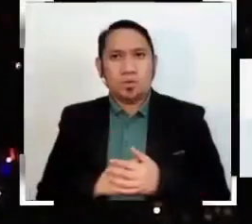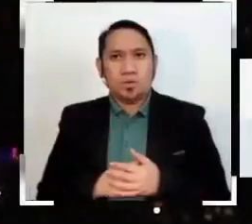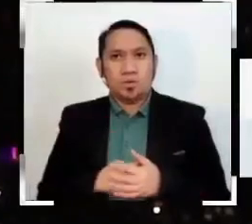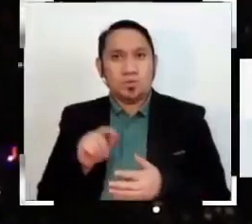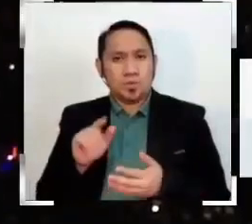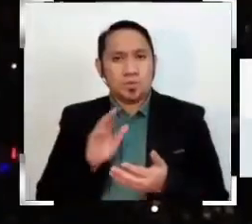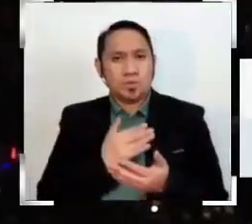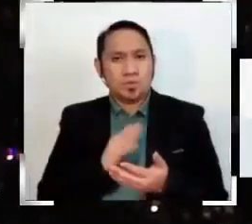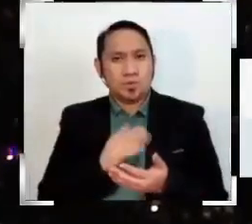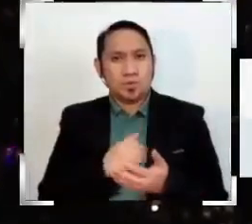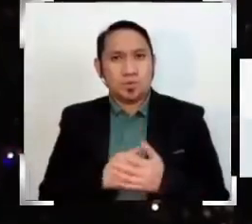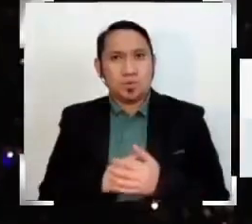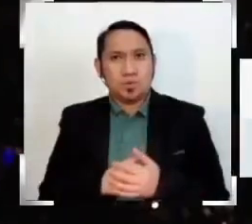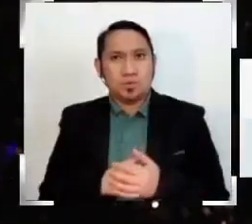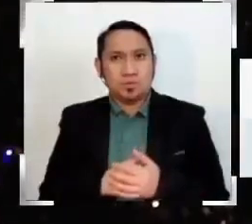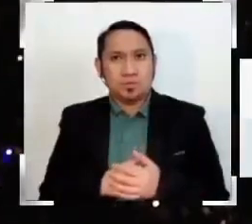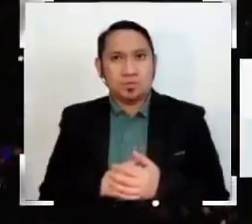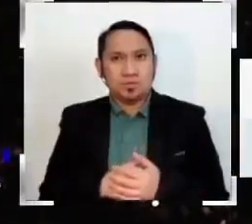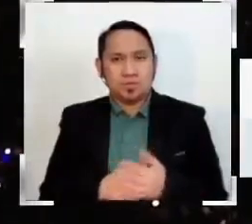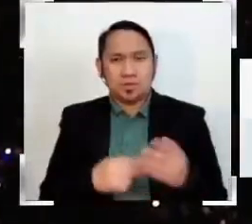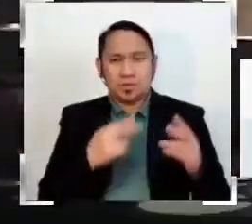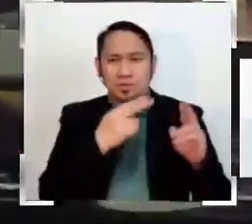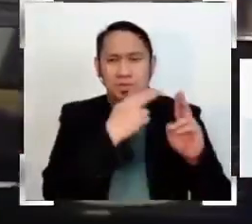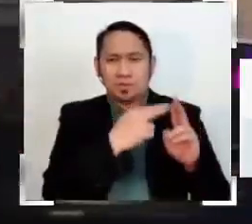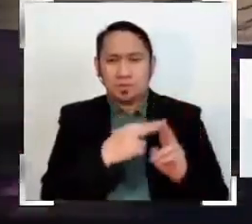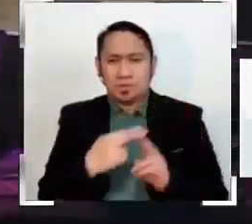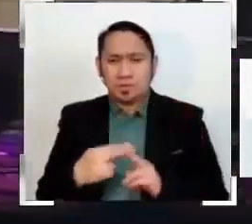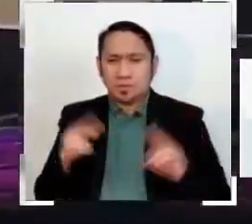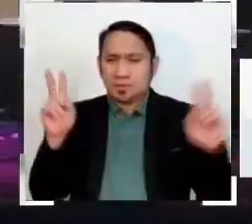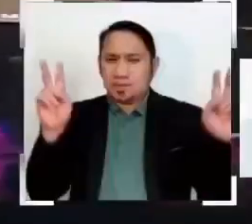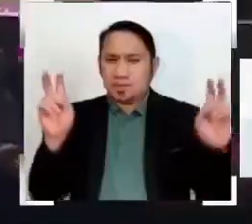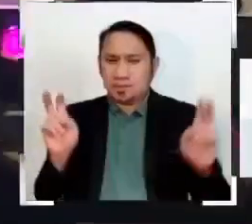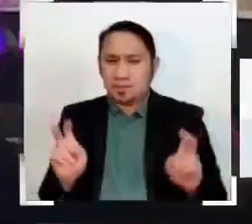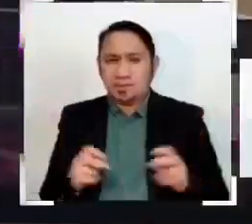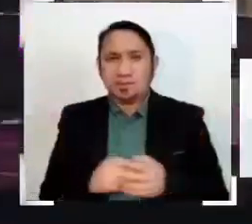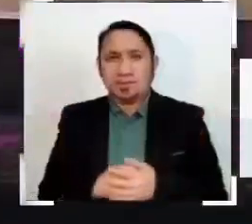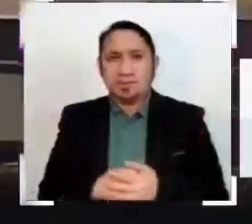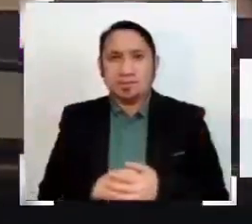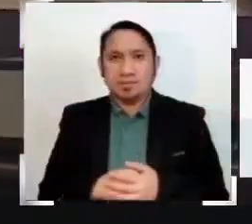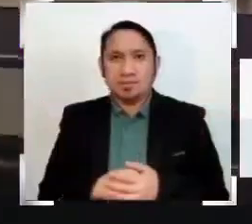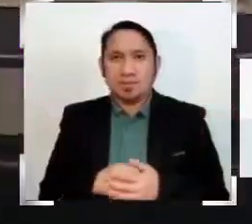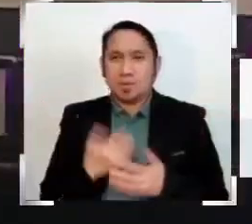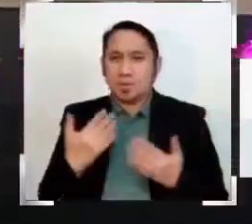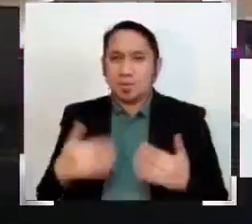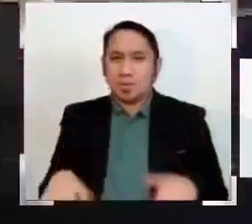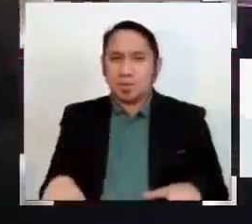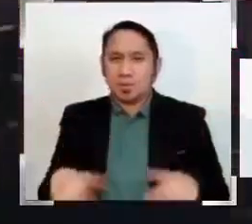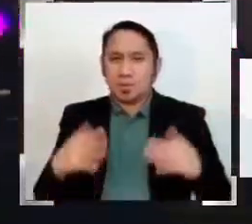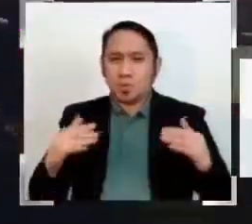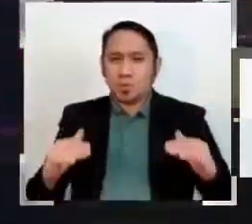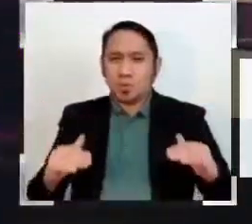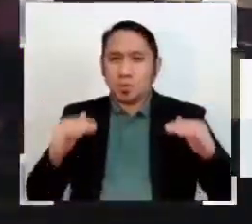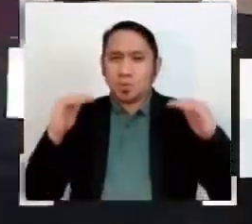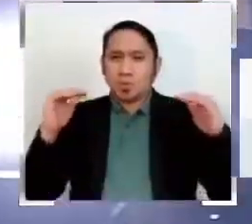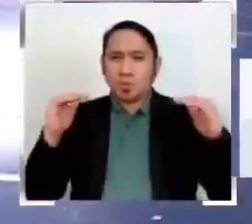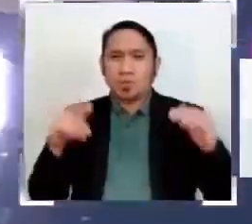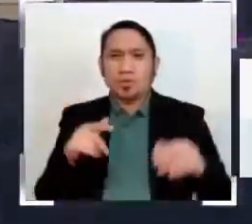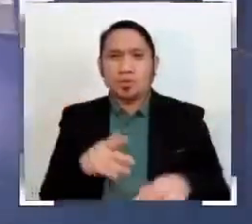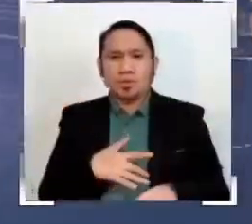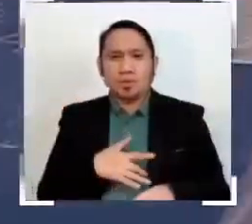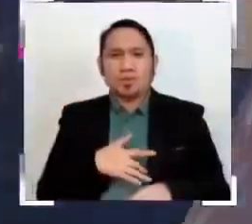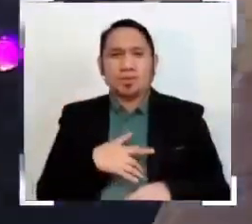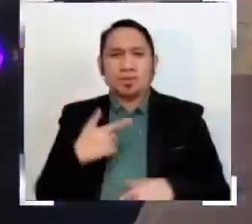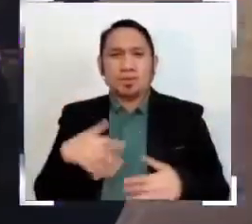ng Feel My Rhythm, Bamboleo at LP. Ang Philo Rebel Love may hangover pa sa concert dahil trending pa rin ito sa